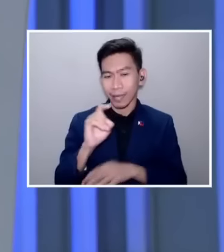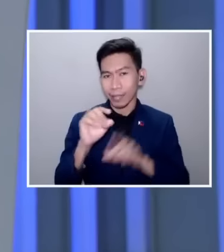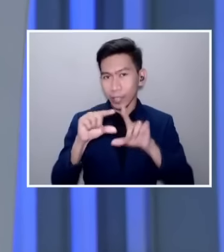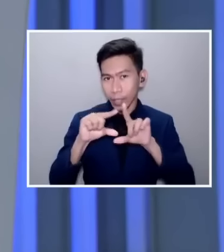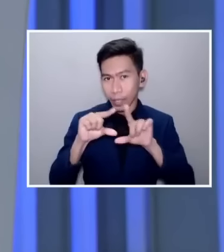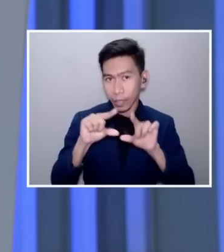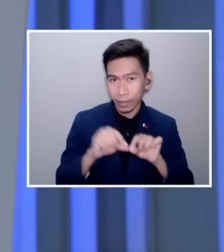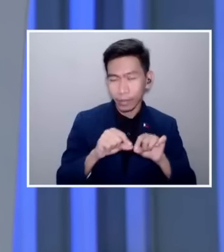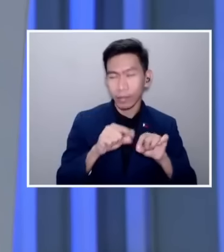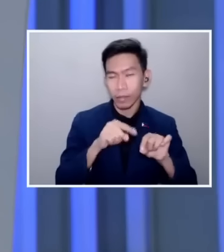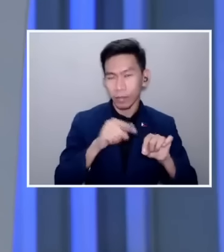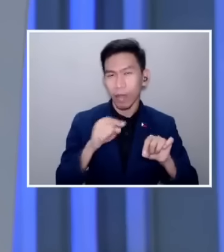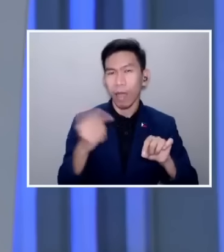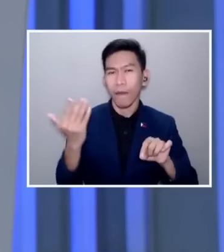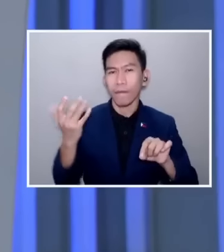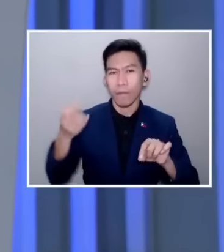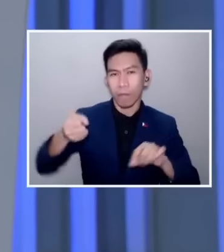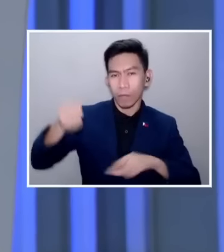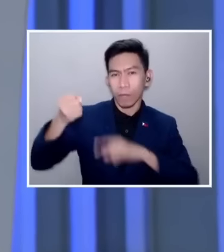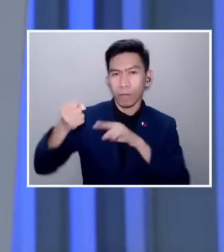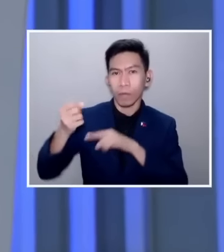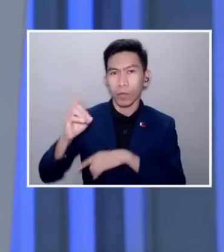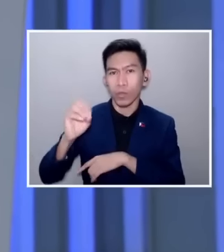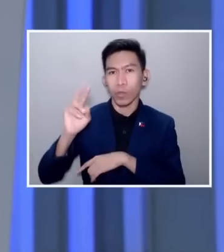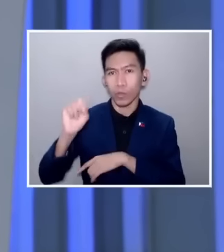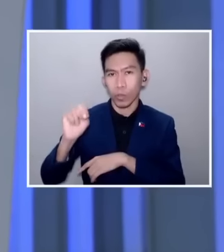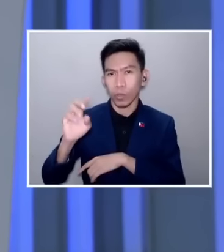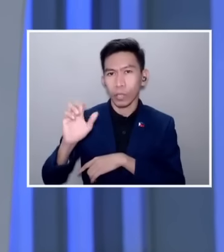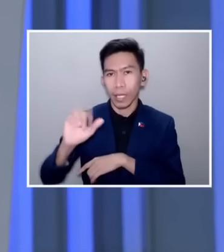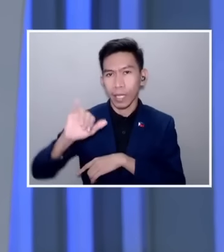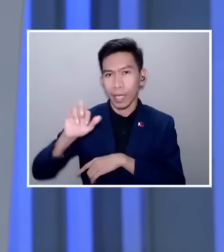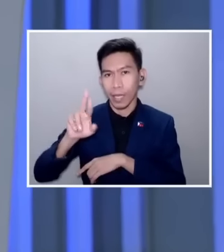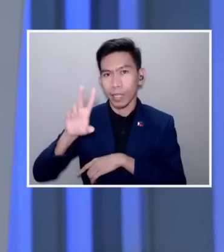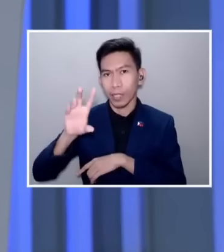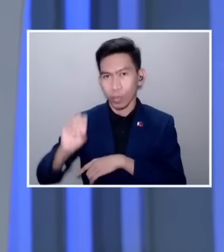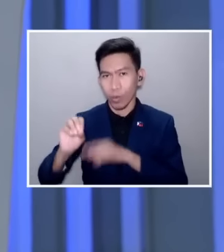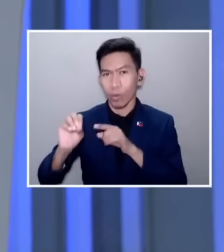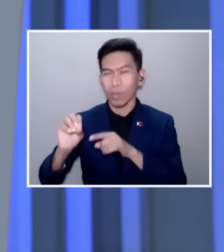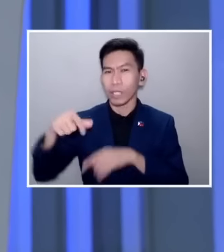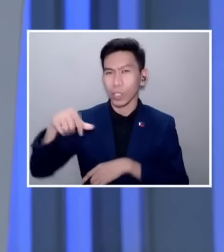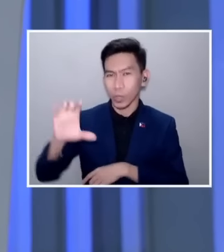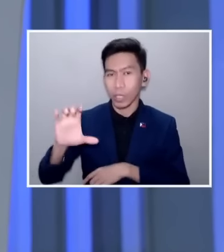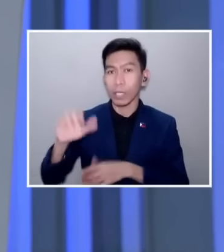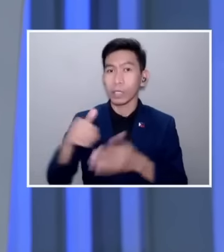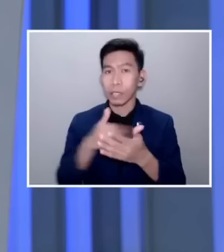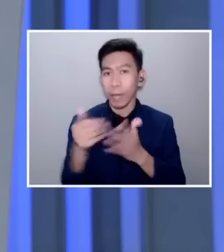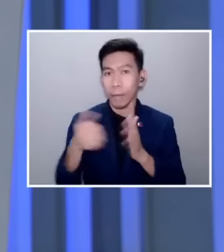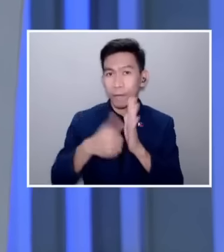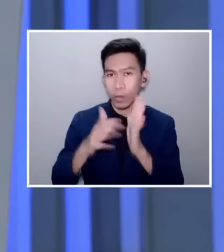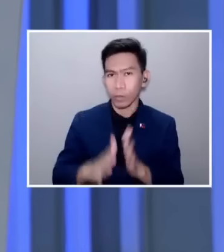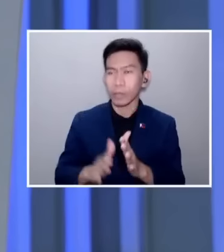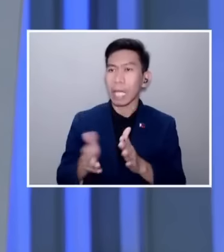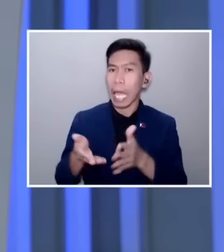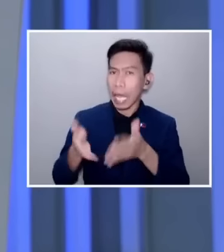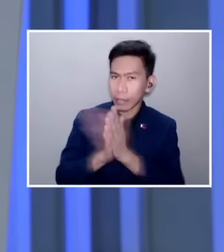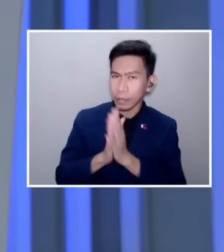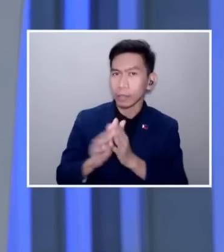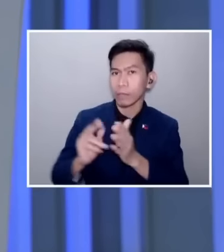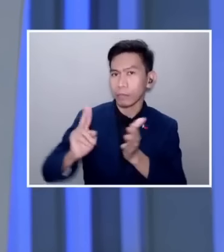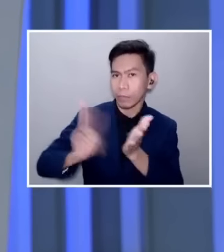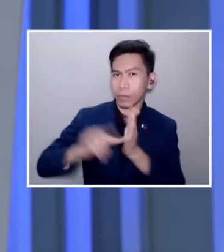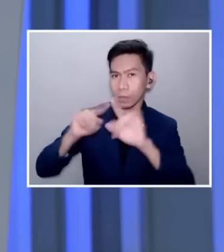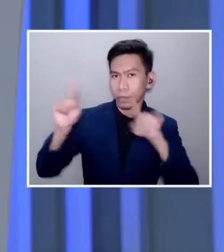Alejandro Roses Elementary School sa Quezon City. Ang ilang botante ay pinapirma umano ng waiver na nag-otorisa sa electoral board na